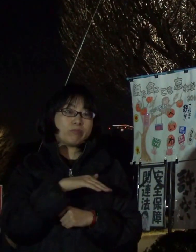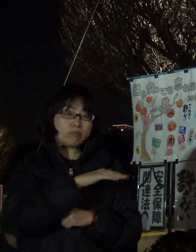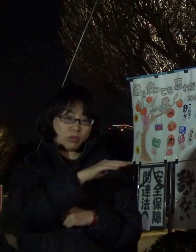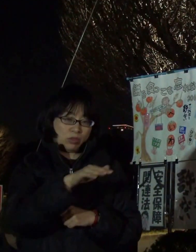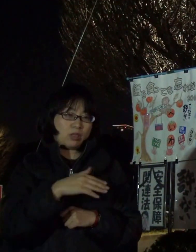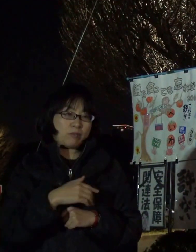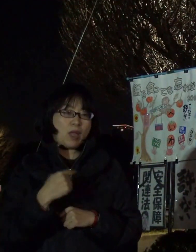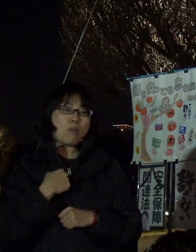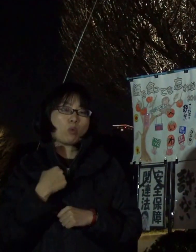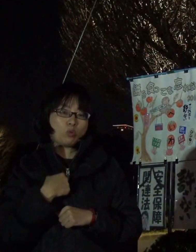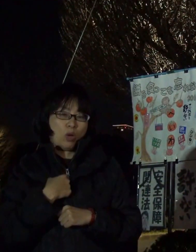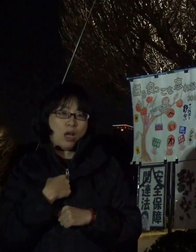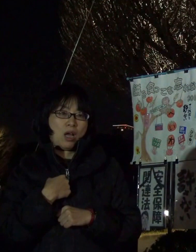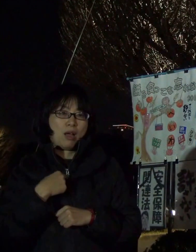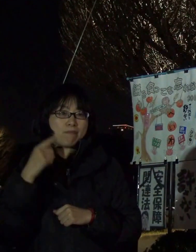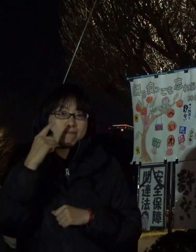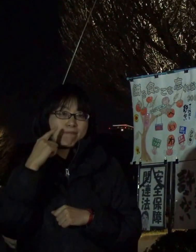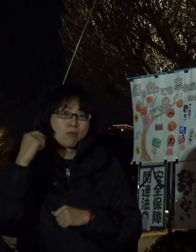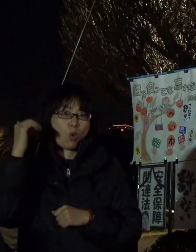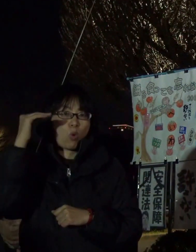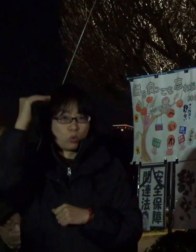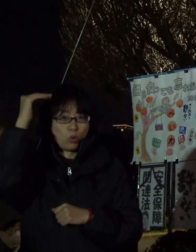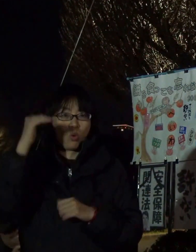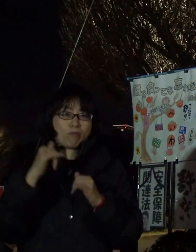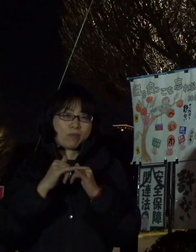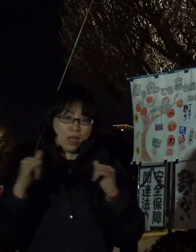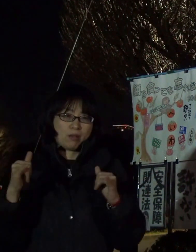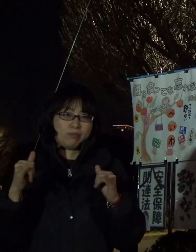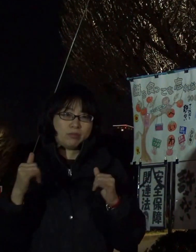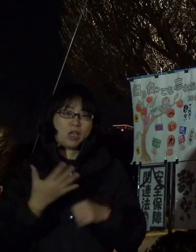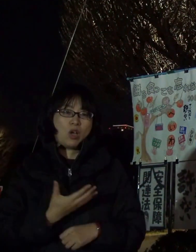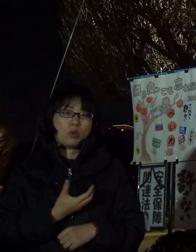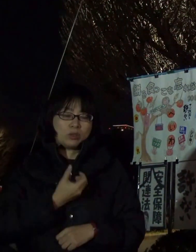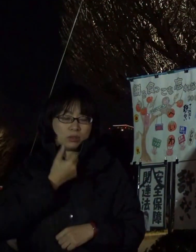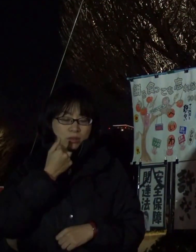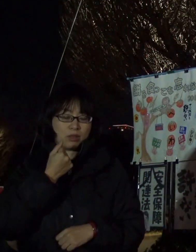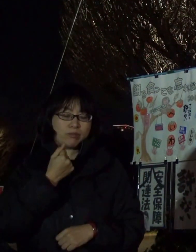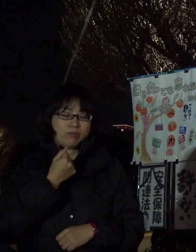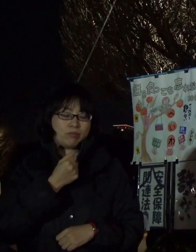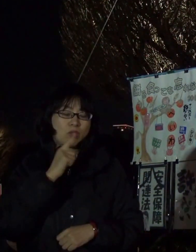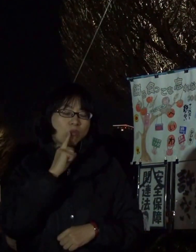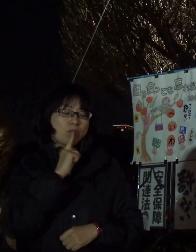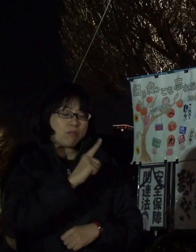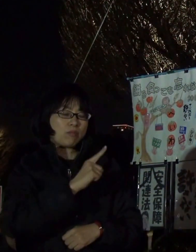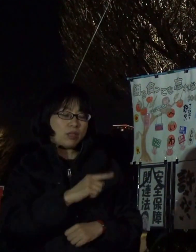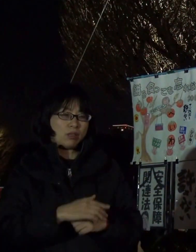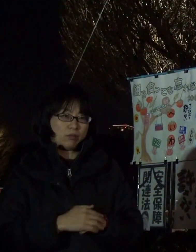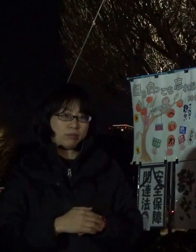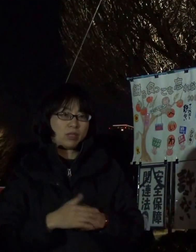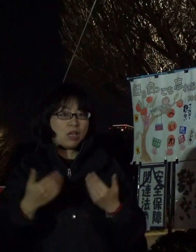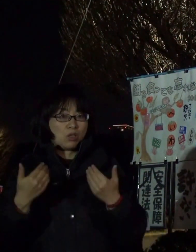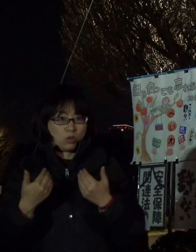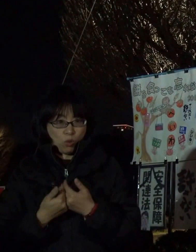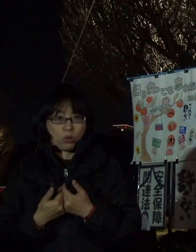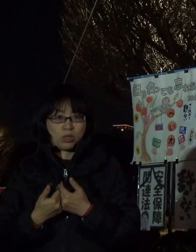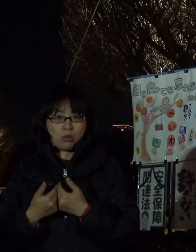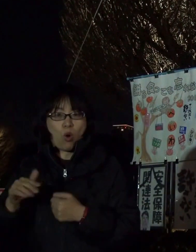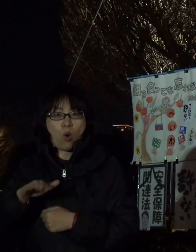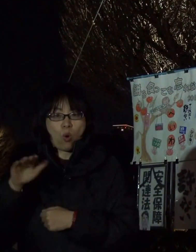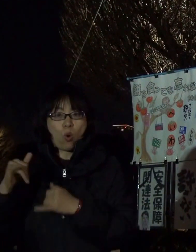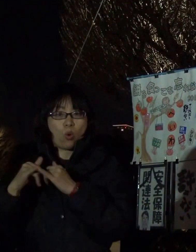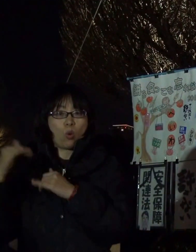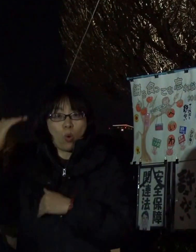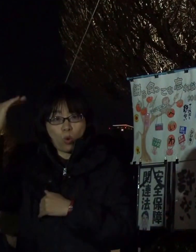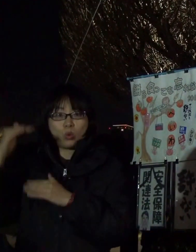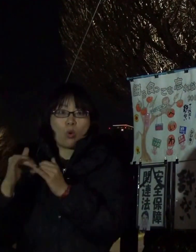と訴えました。抗議に集まった大人と、それとヘイトスピーチに集まった大人の双方に向けた